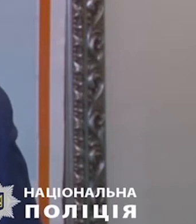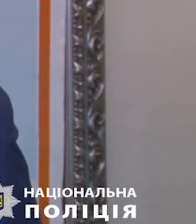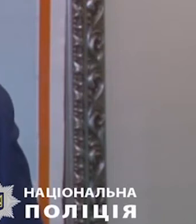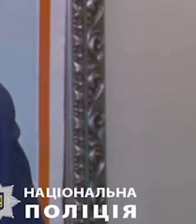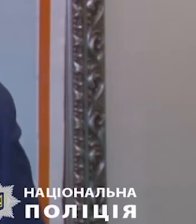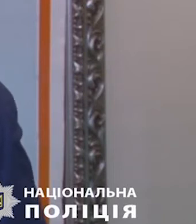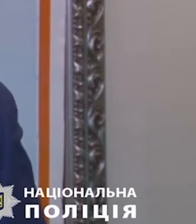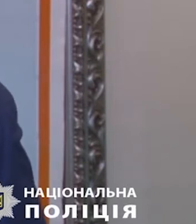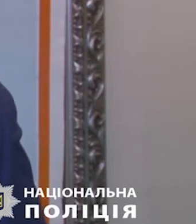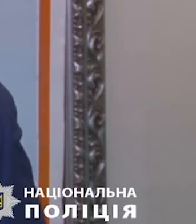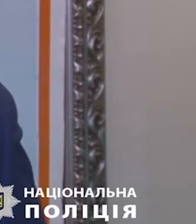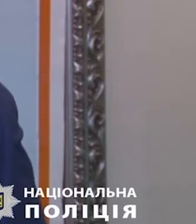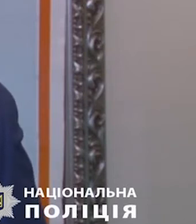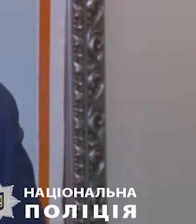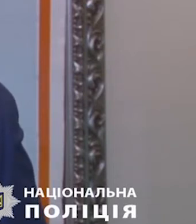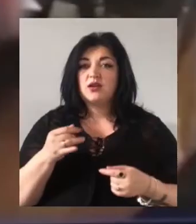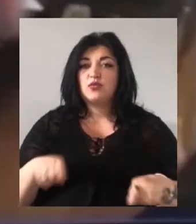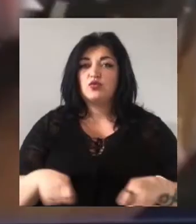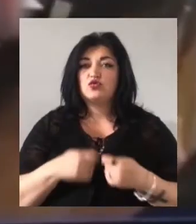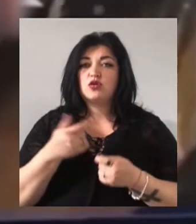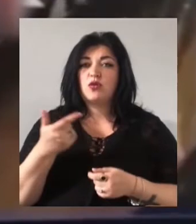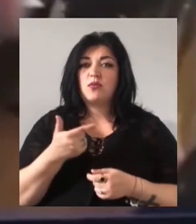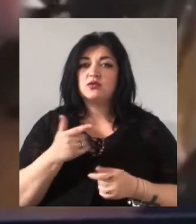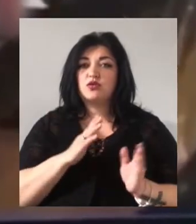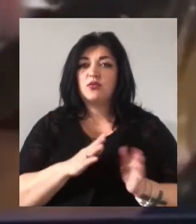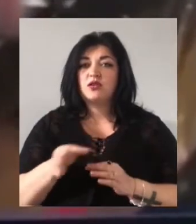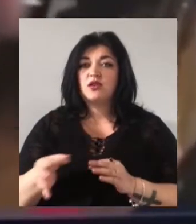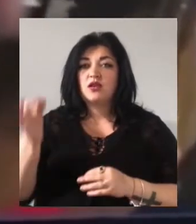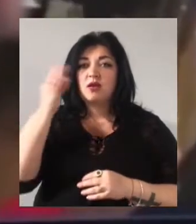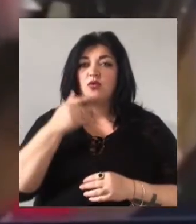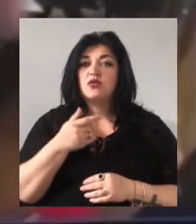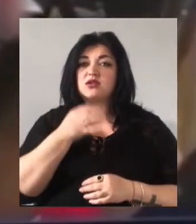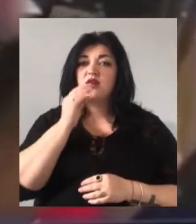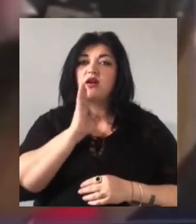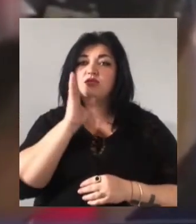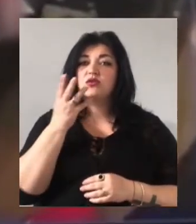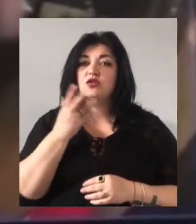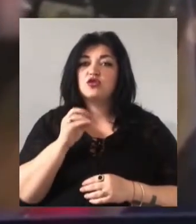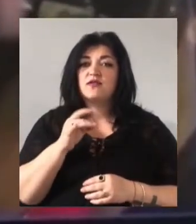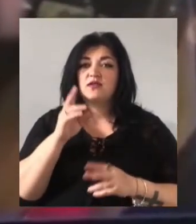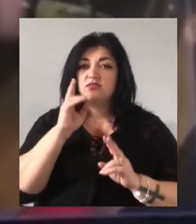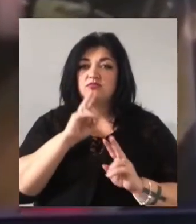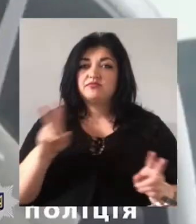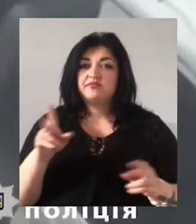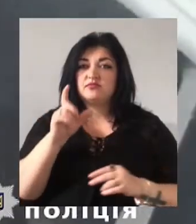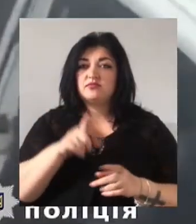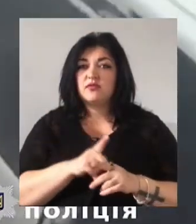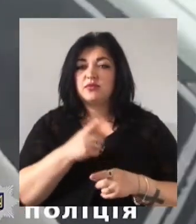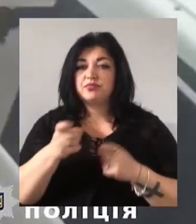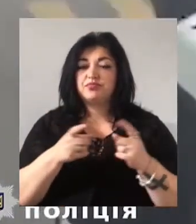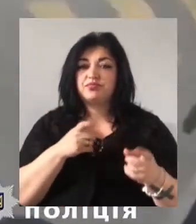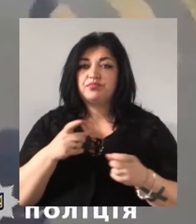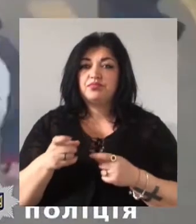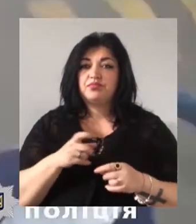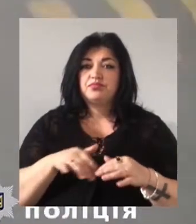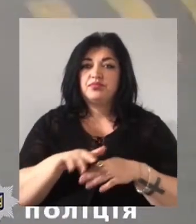злочину. Пошуки інших зловмисників тривають. Нагадаємо, зранку 3 червня невідомі зчинили погром та стрілянину в магазині тканин